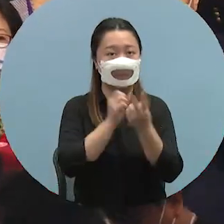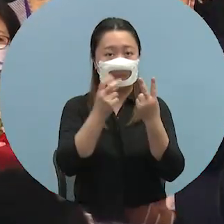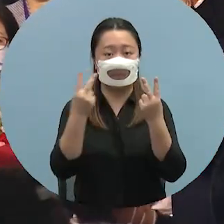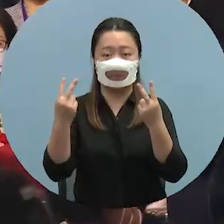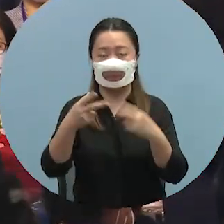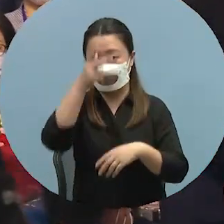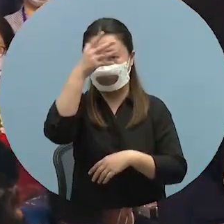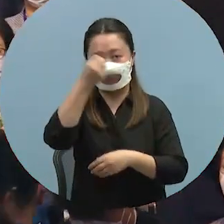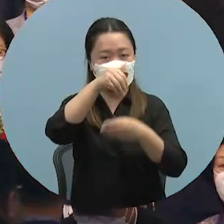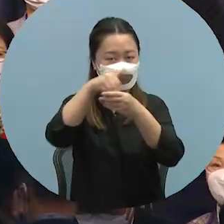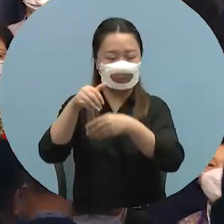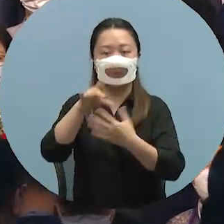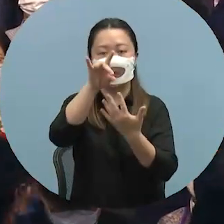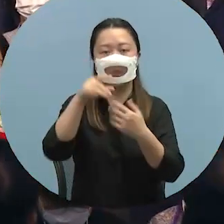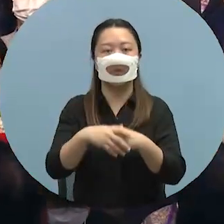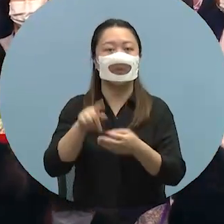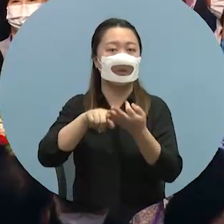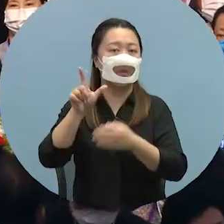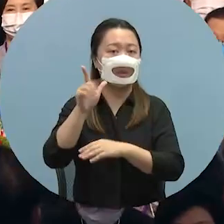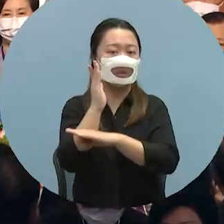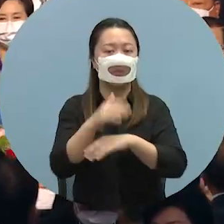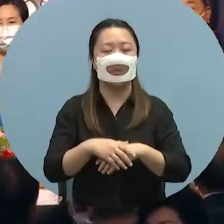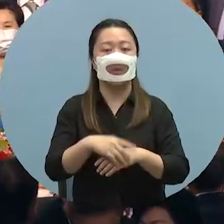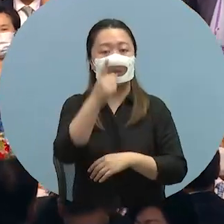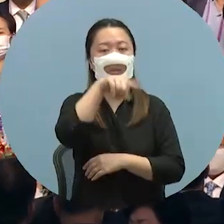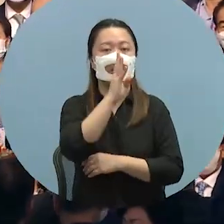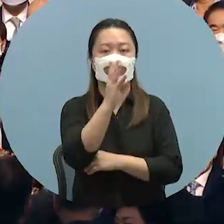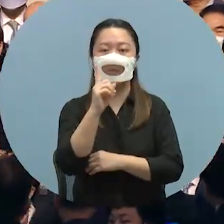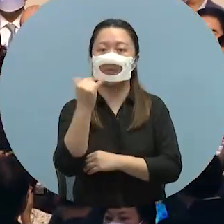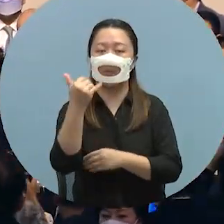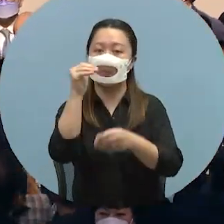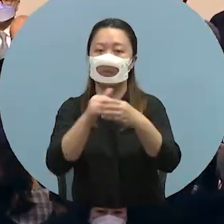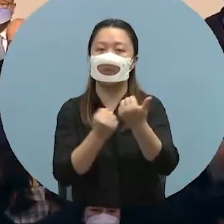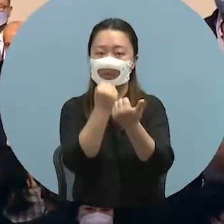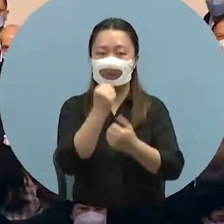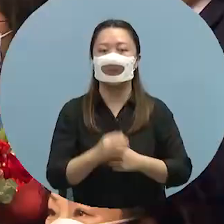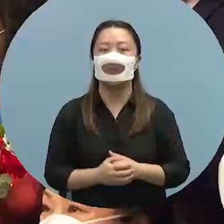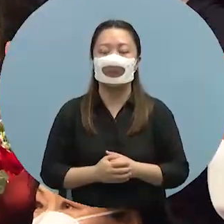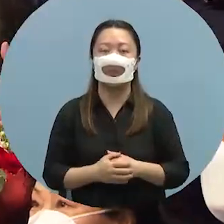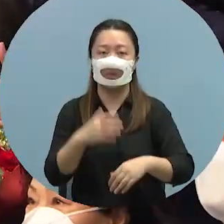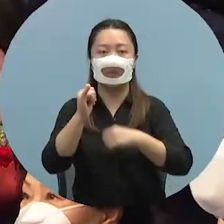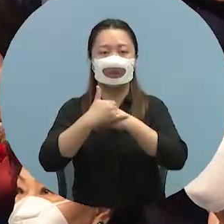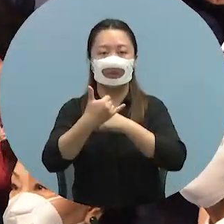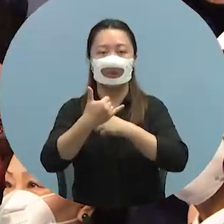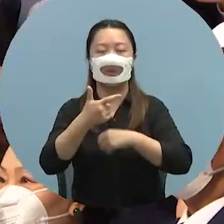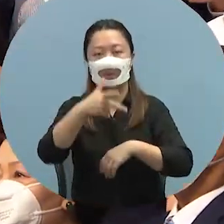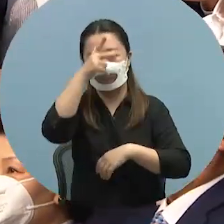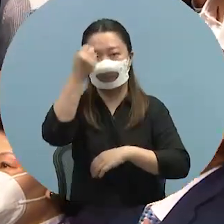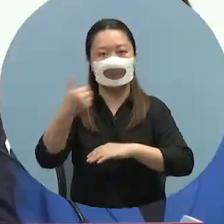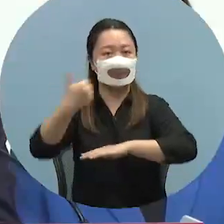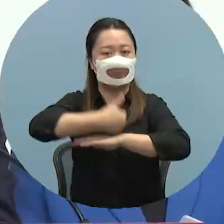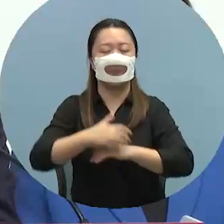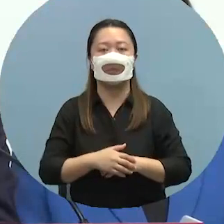2022年行政长官选举候选人李家超获得1416张有效支持票，当选第六届行政长